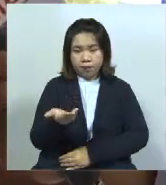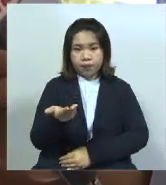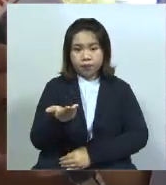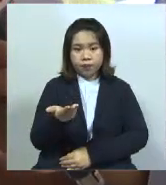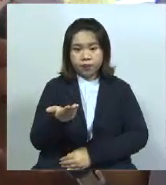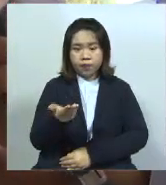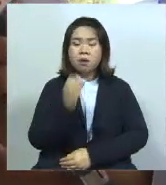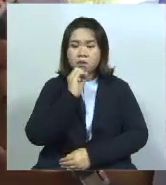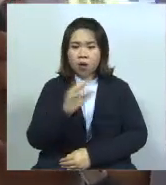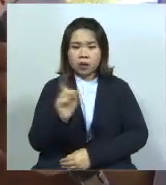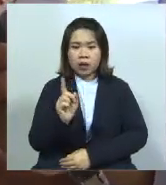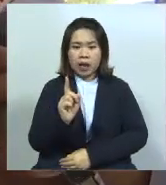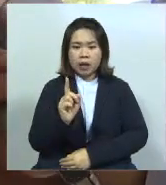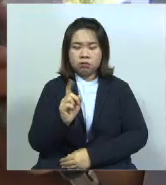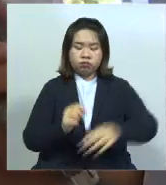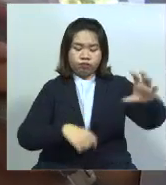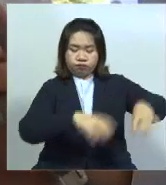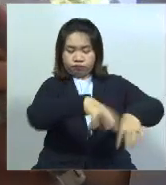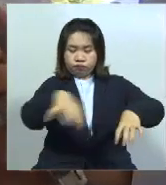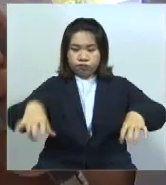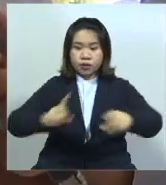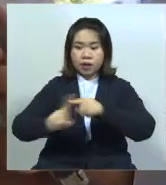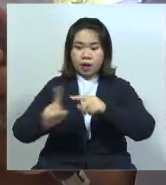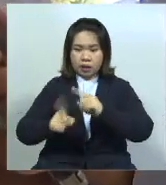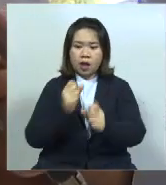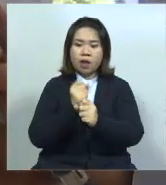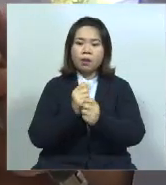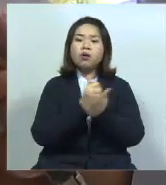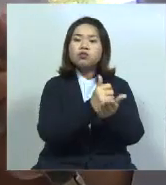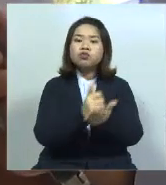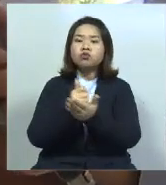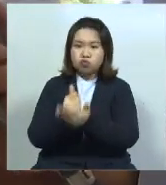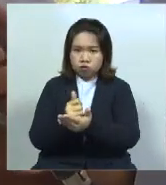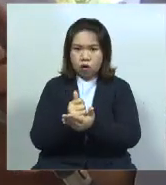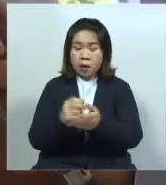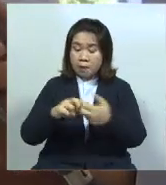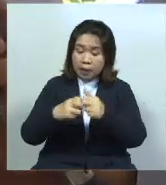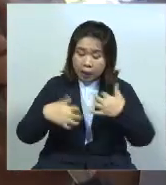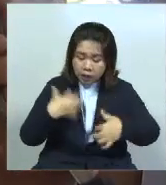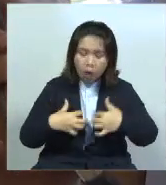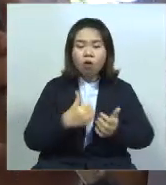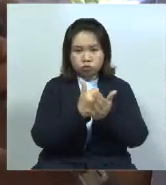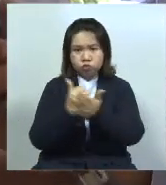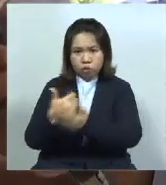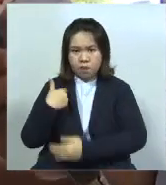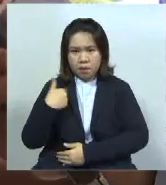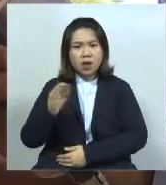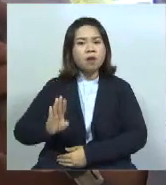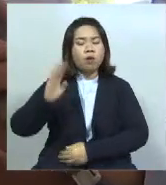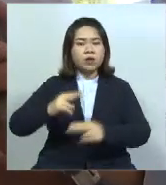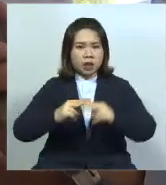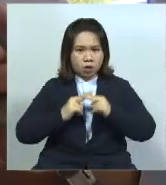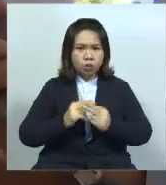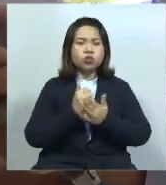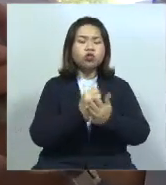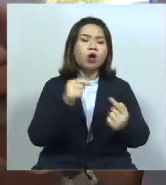ราวุธศิลปะอาชาบอกว่าทุกหน่วยงานได้ระดมกำลังกันไปช่วยเหลือประชาชนที่ได้รับผลกระทบภาคเอกชนเองก็เข้าไปแก้ปัญ